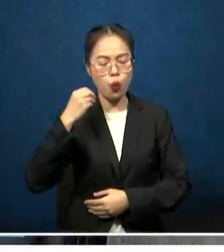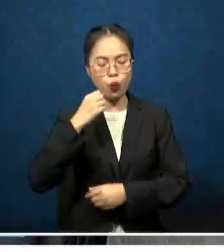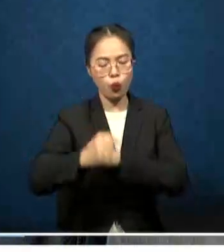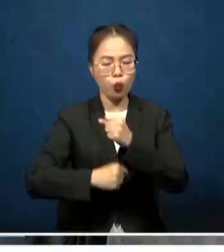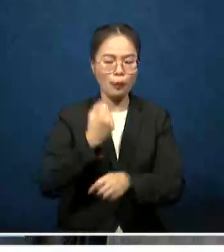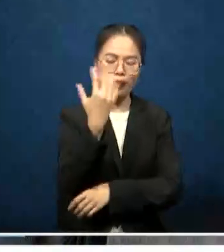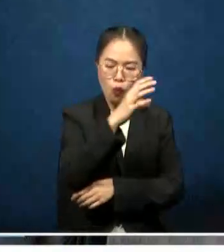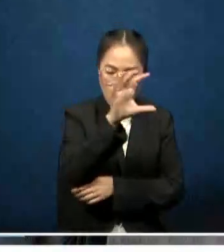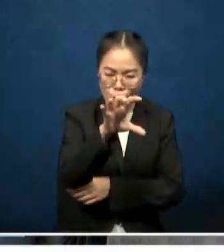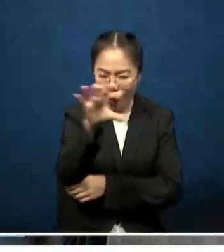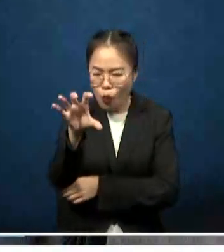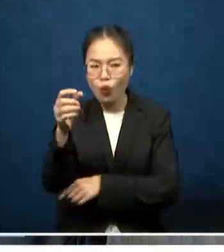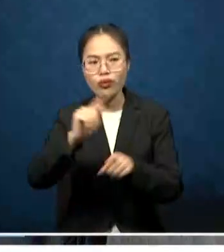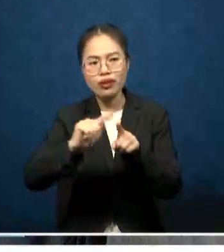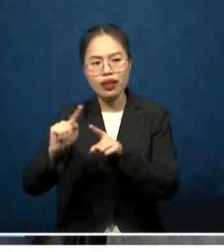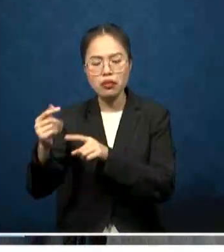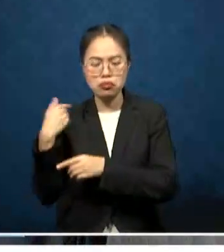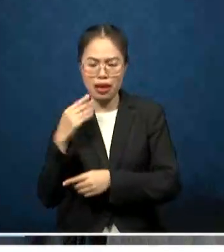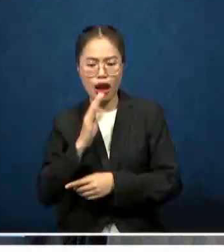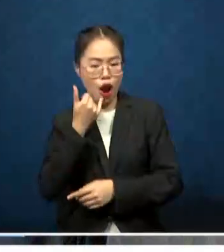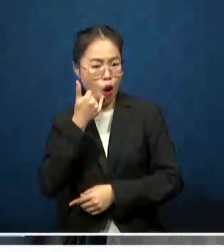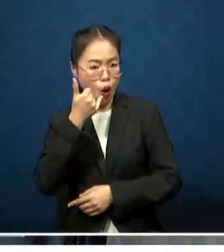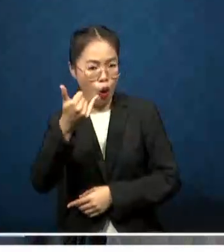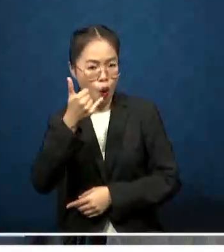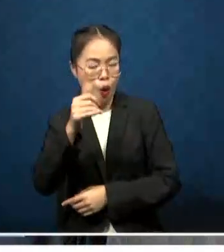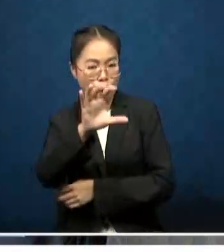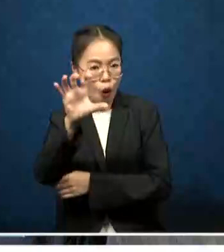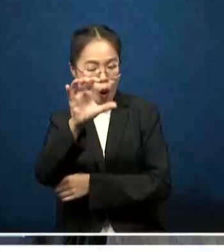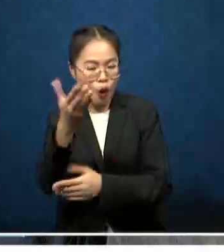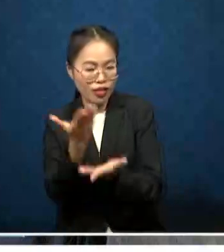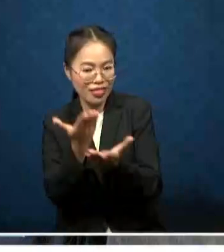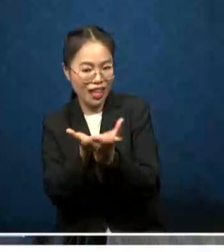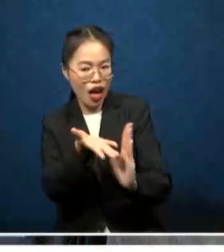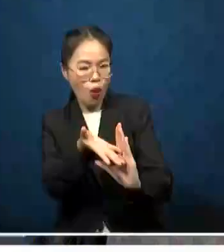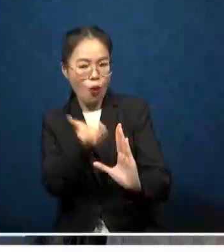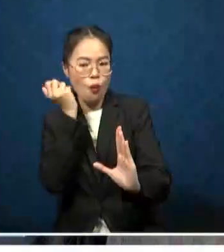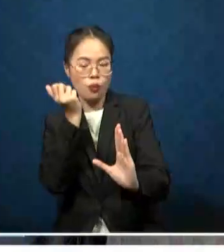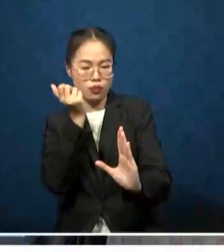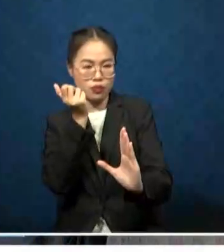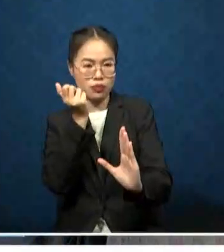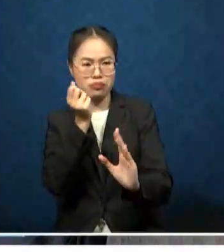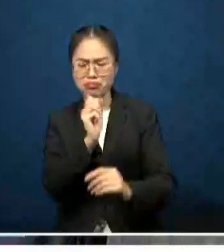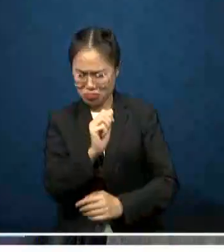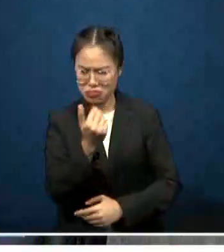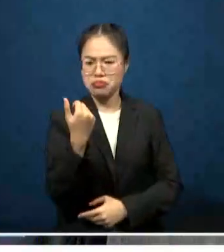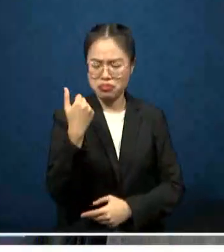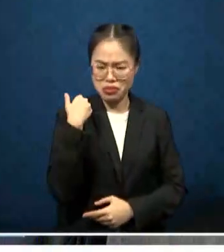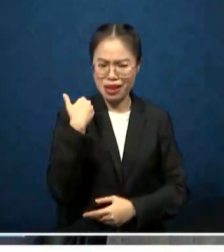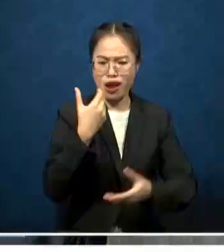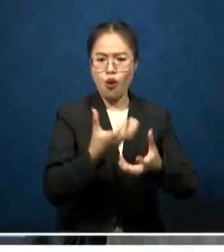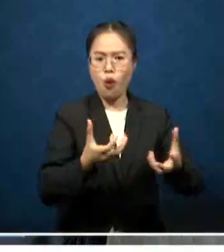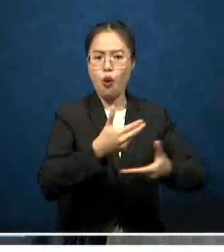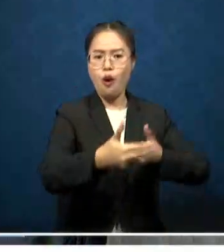ปีจะว่าแต่แก๊งค Centerที่หลอกดูดเงินออกจากบัญชีเลยครับการขาย